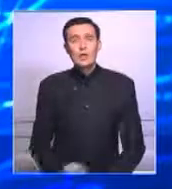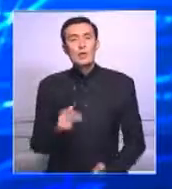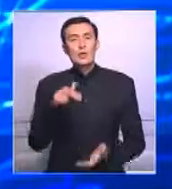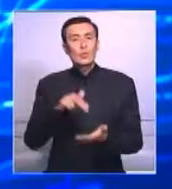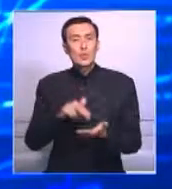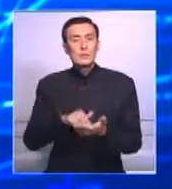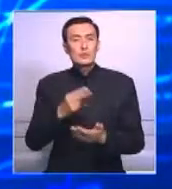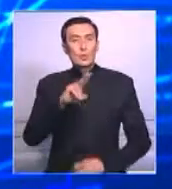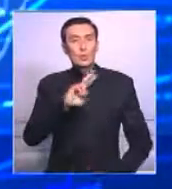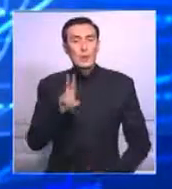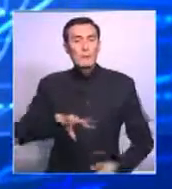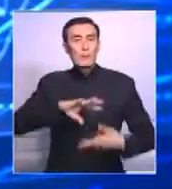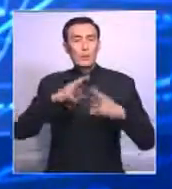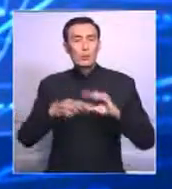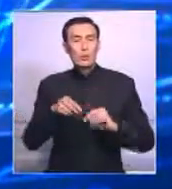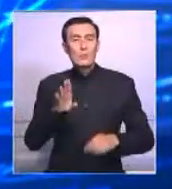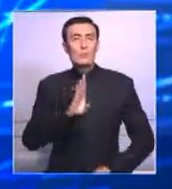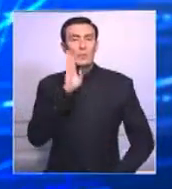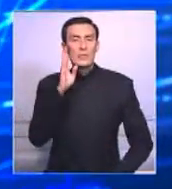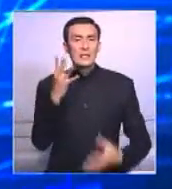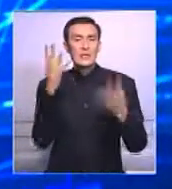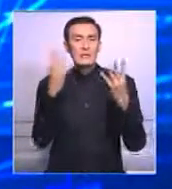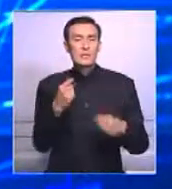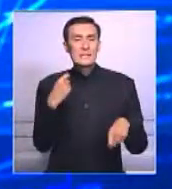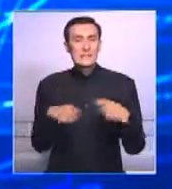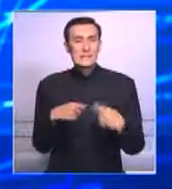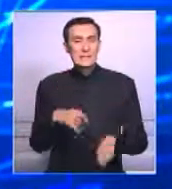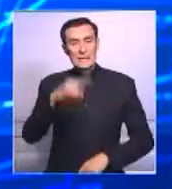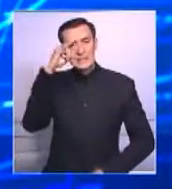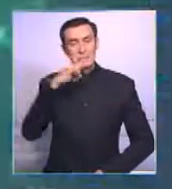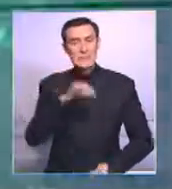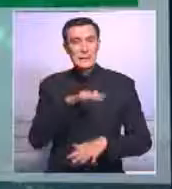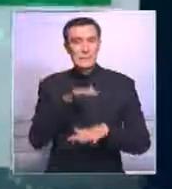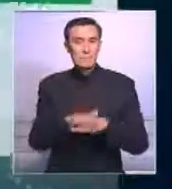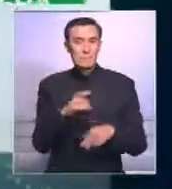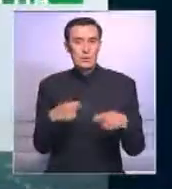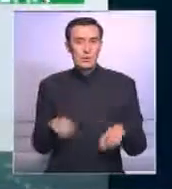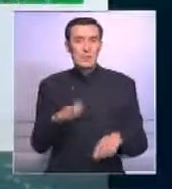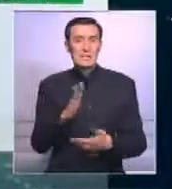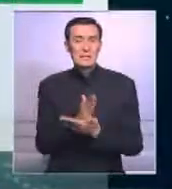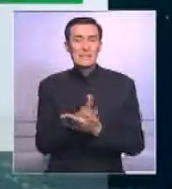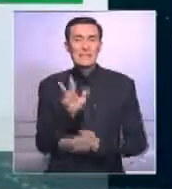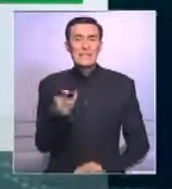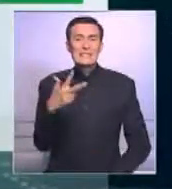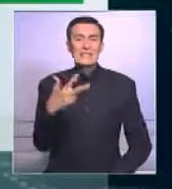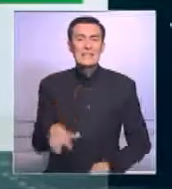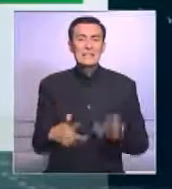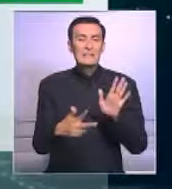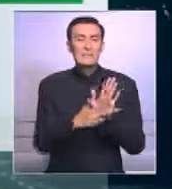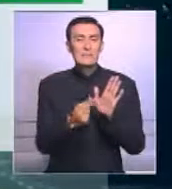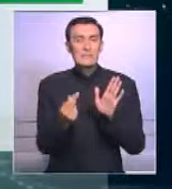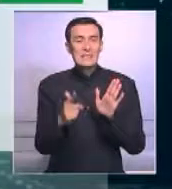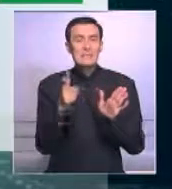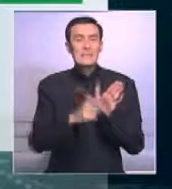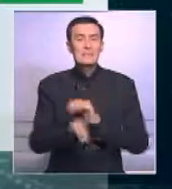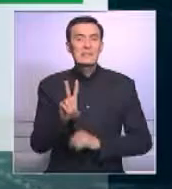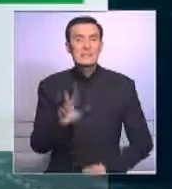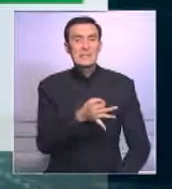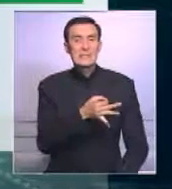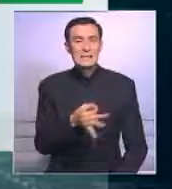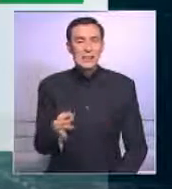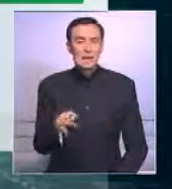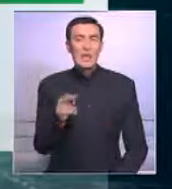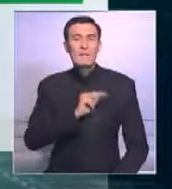Средневзвешенный курс доллара по итогам утренней и дневной сессии на казахстанской фондовой бирже сегодня составил 338 тенге 72